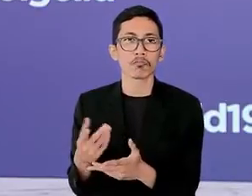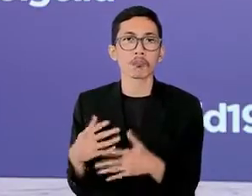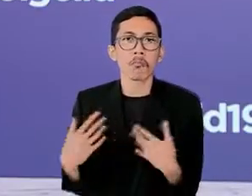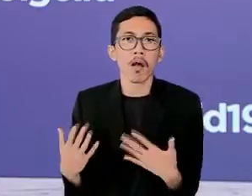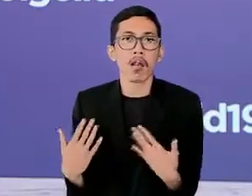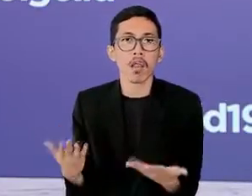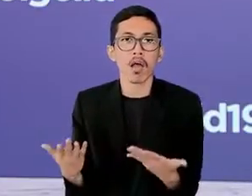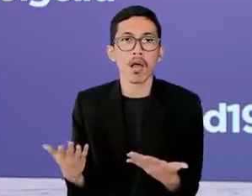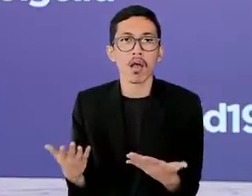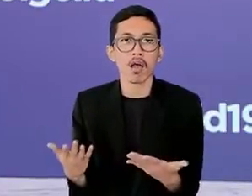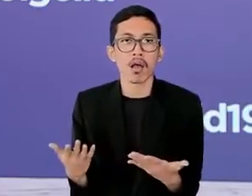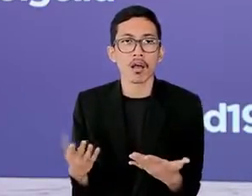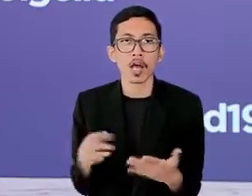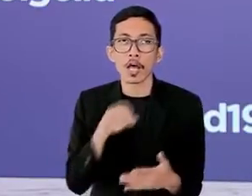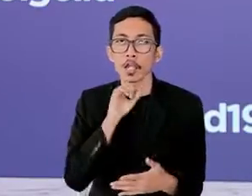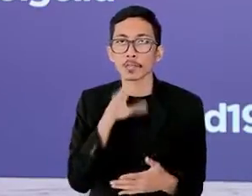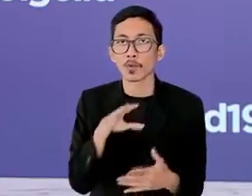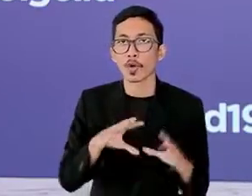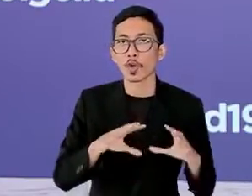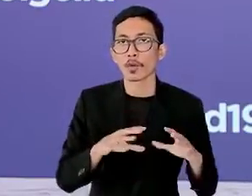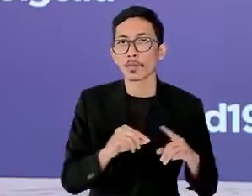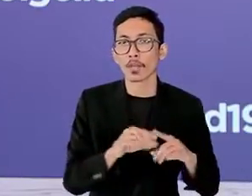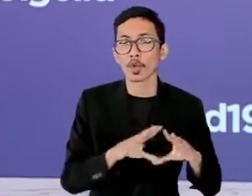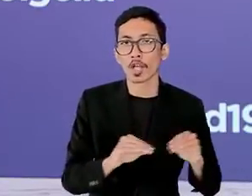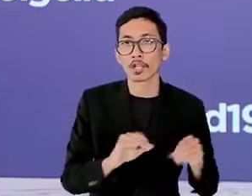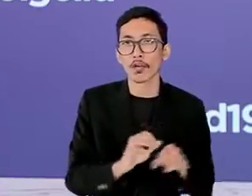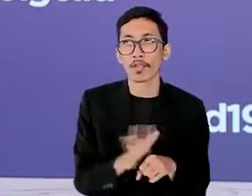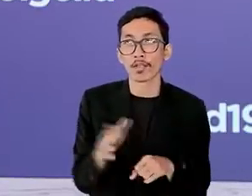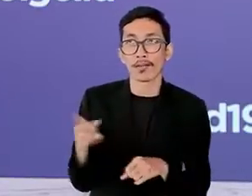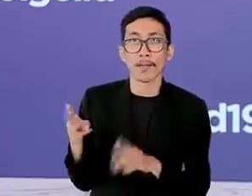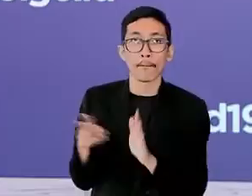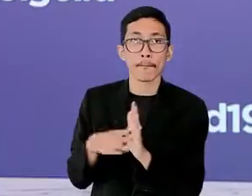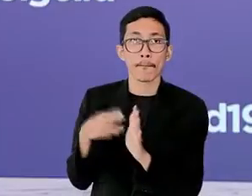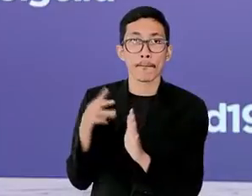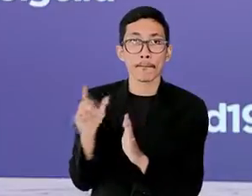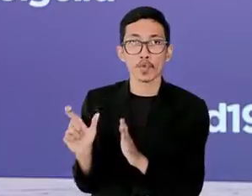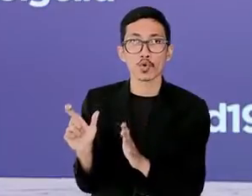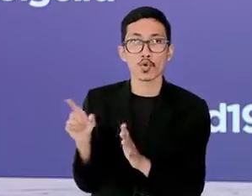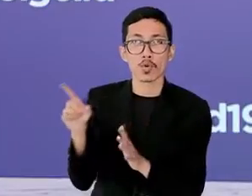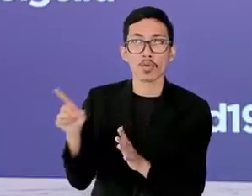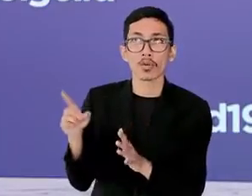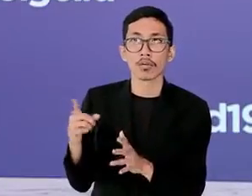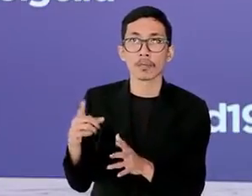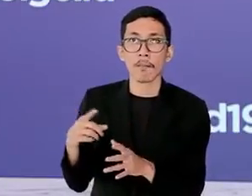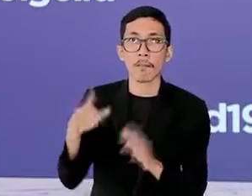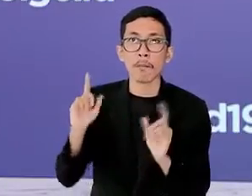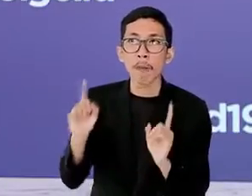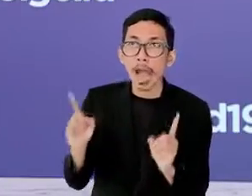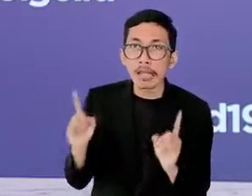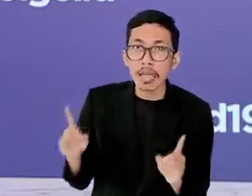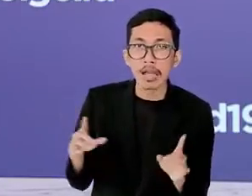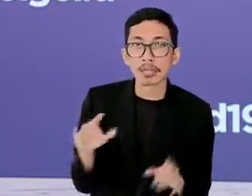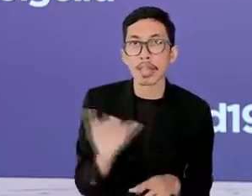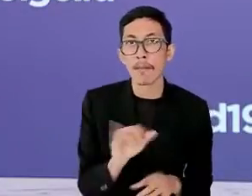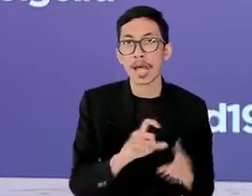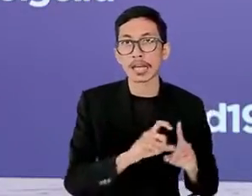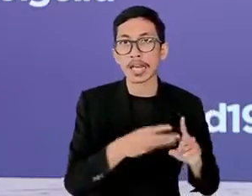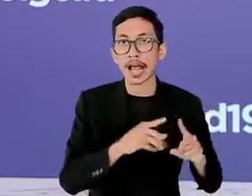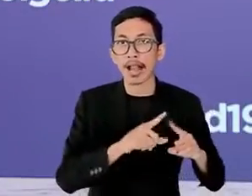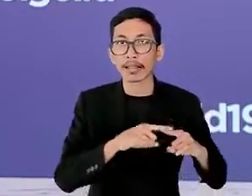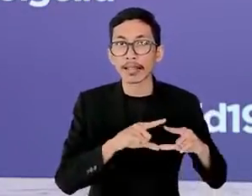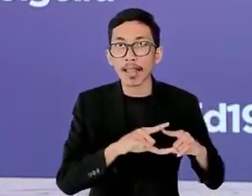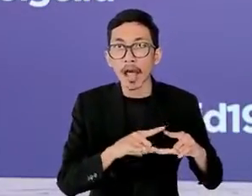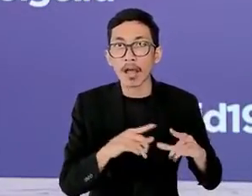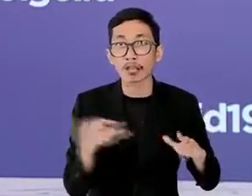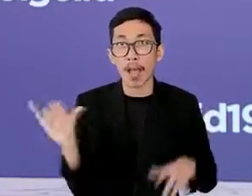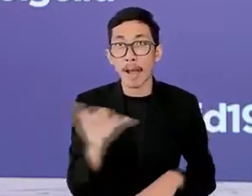Bagaimana Satgas menanggapi Disebut apakah varian Mio ini juga mematikan sama dengan varian Delta Apakah sampai saat ini